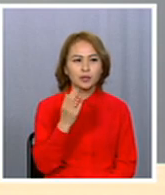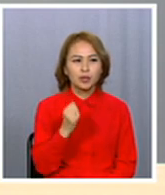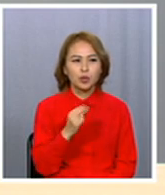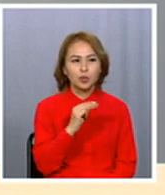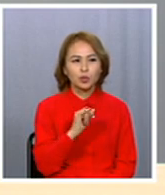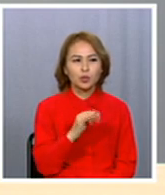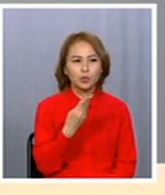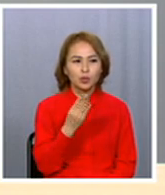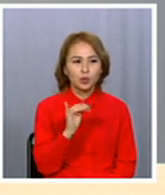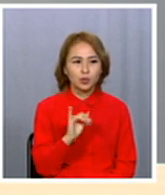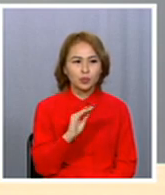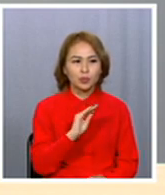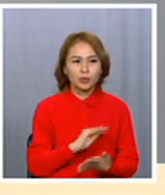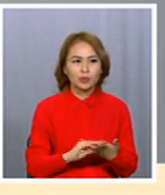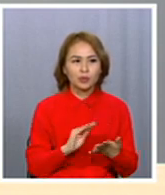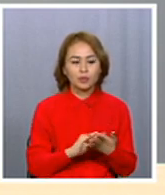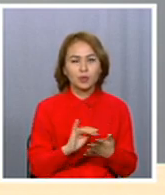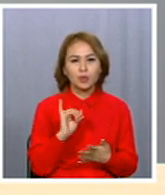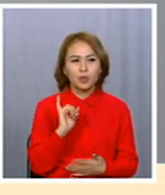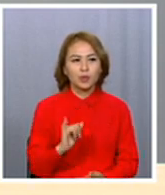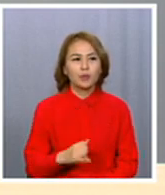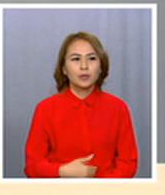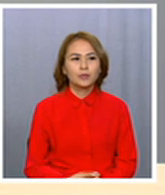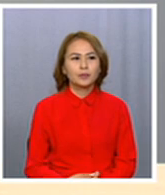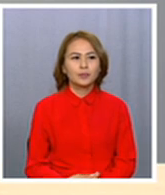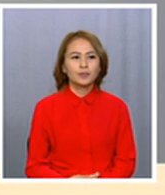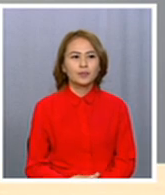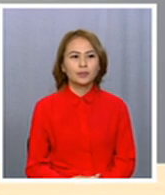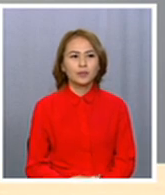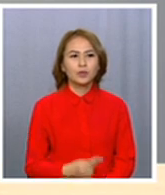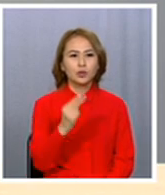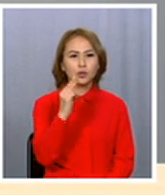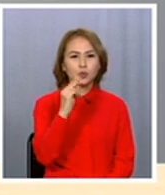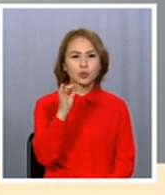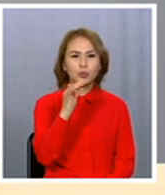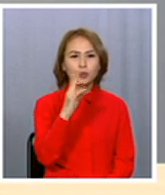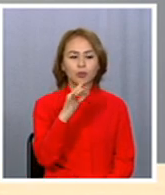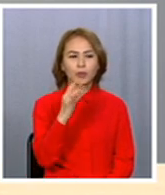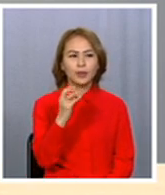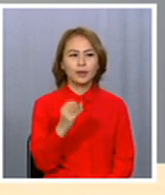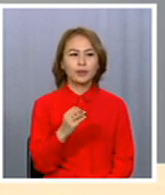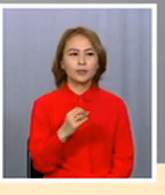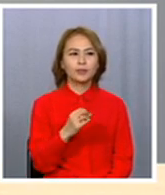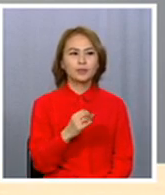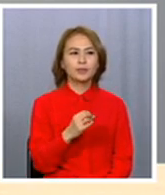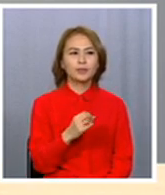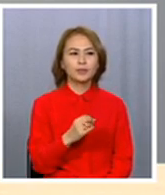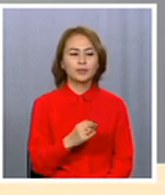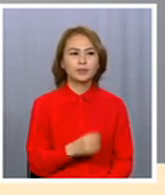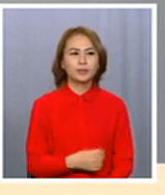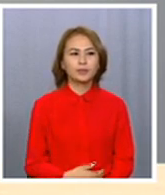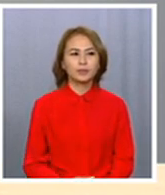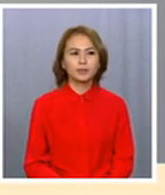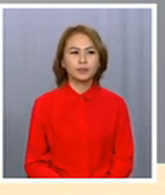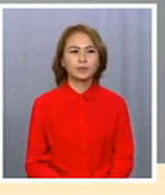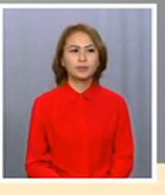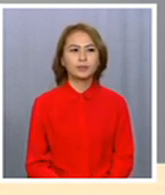Чущу пиши с буквой У. Чудное. Здорово! Вы отлично справились с